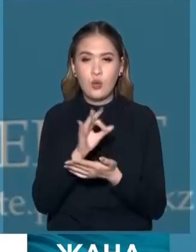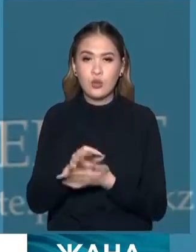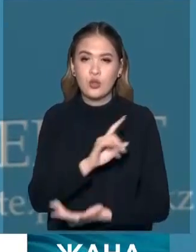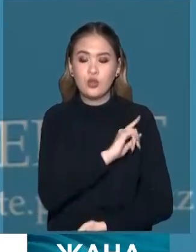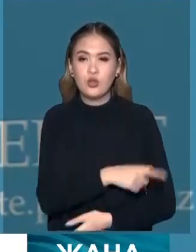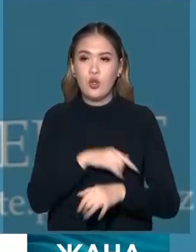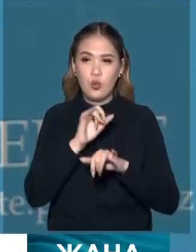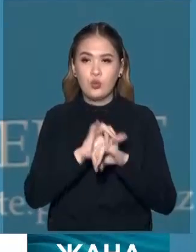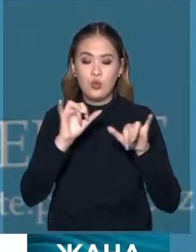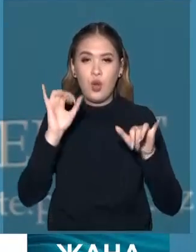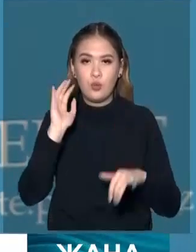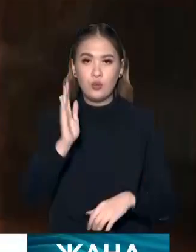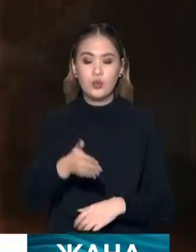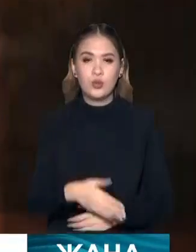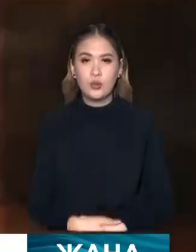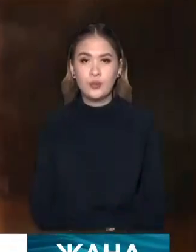күшейте түсеміз.